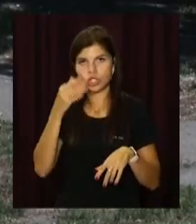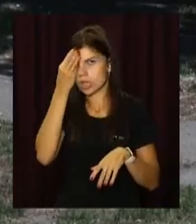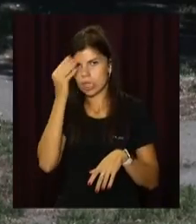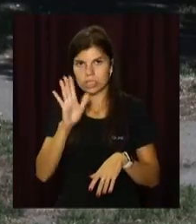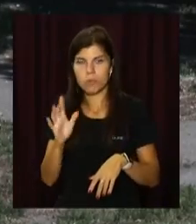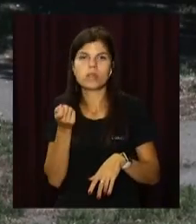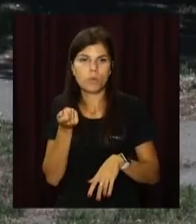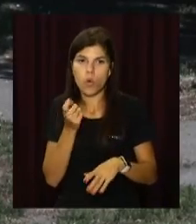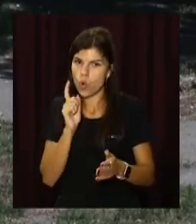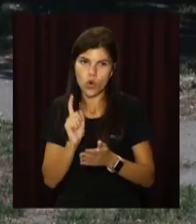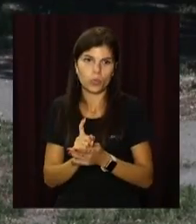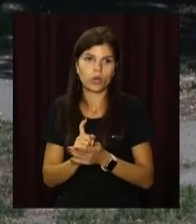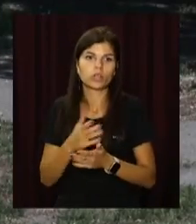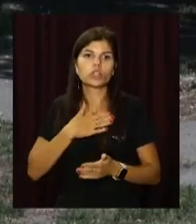забуваємо